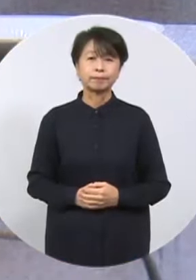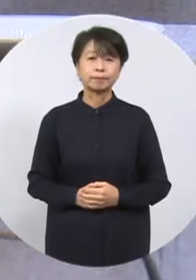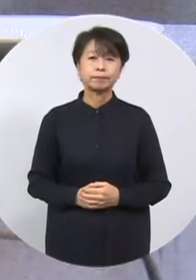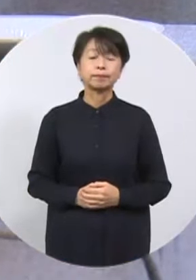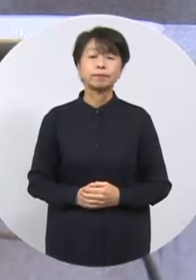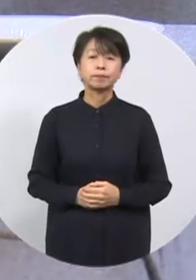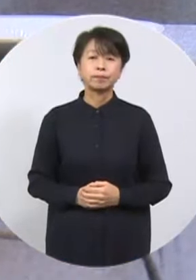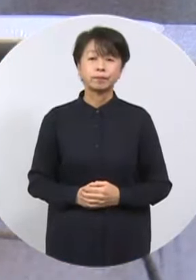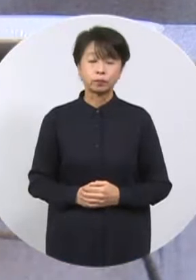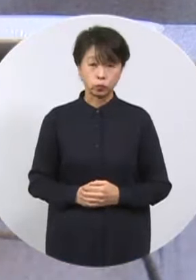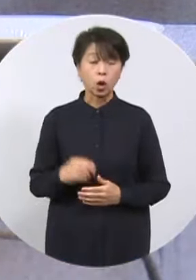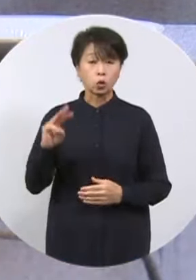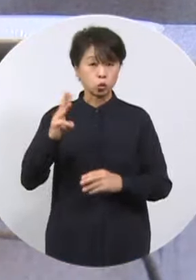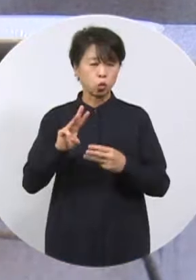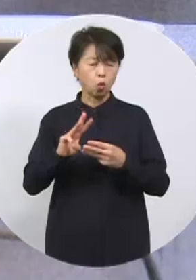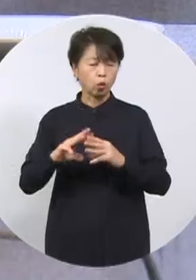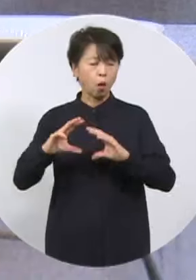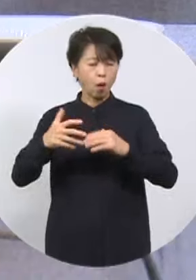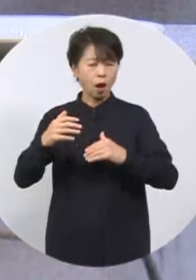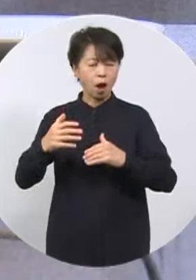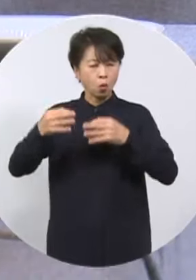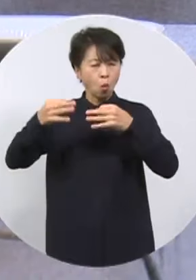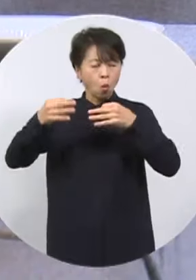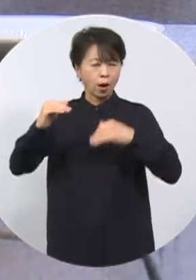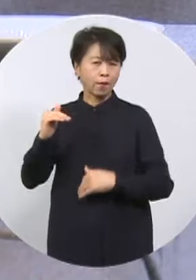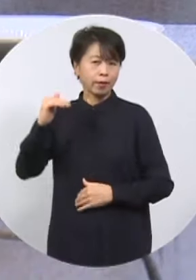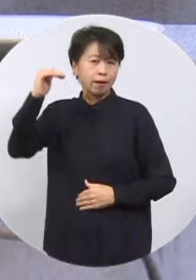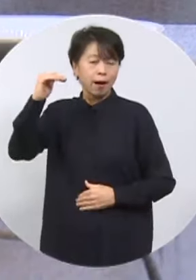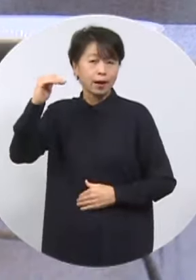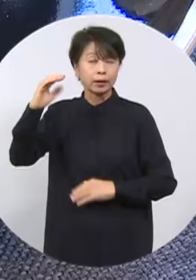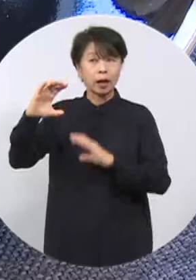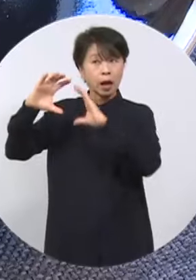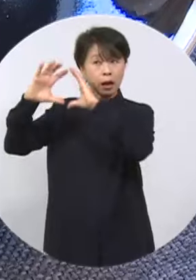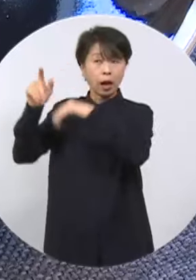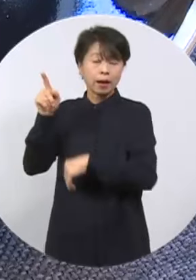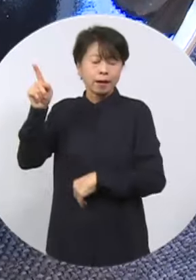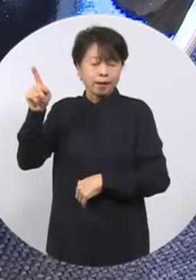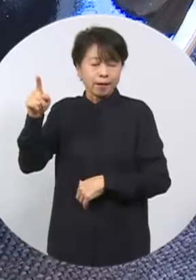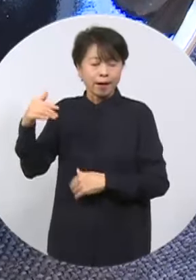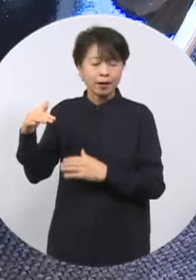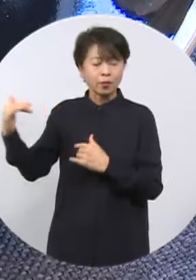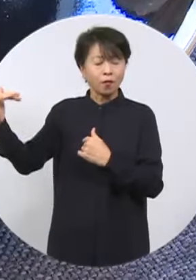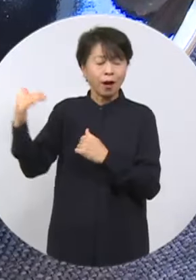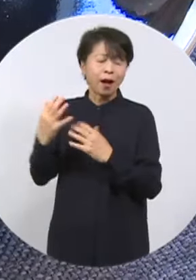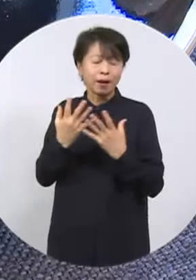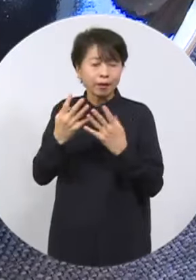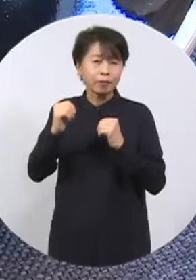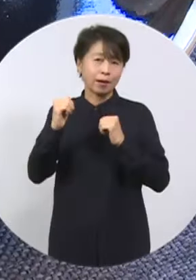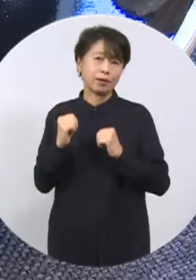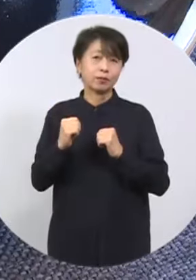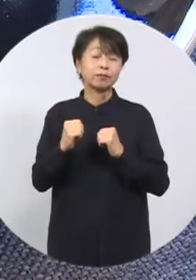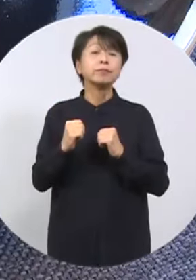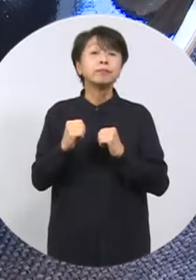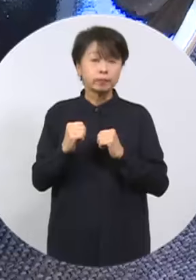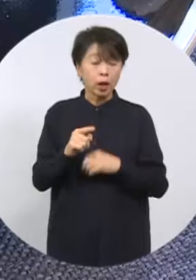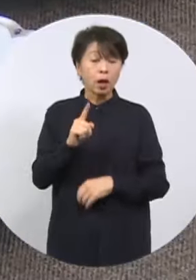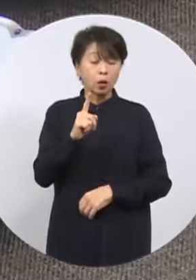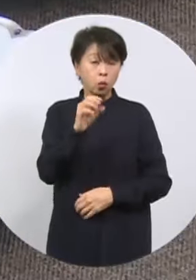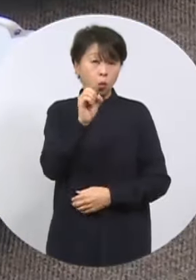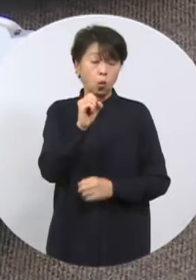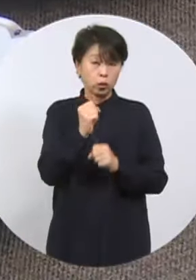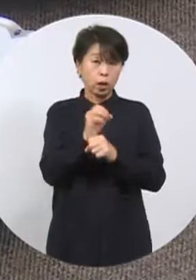角田ワールドの評価は高く、海外にも愛好者がいるほど。そのため、一つの作品に